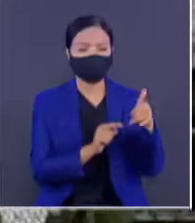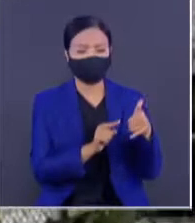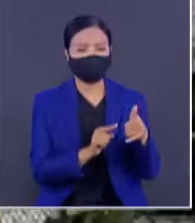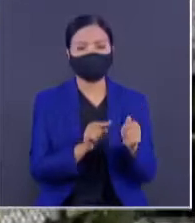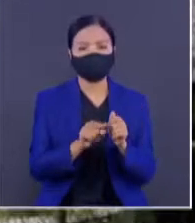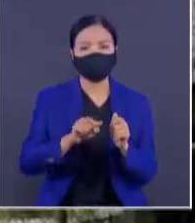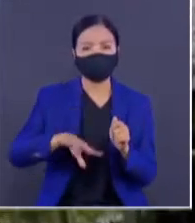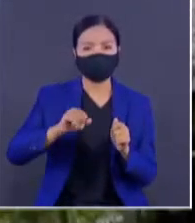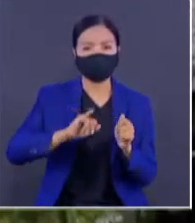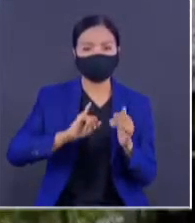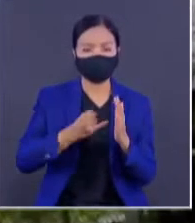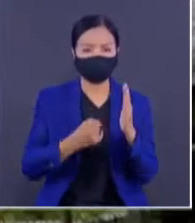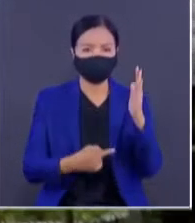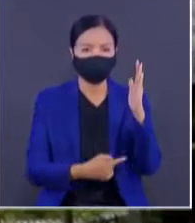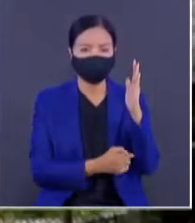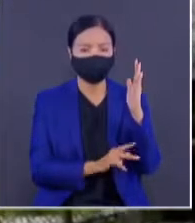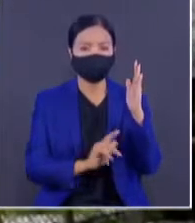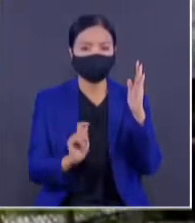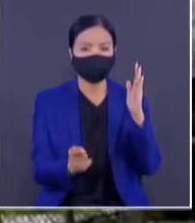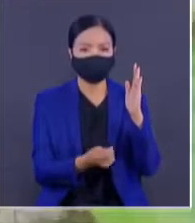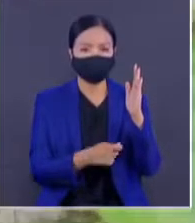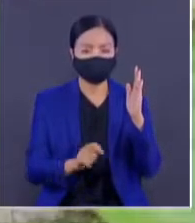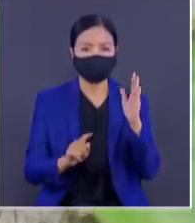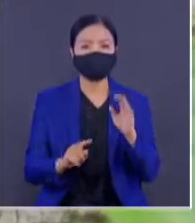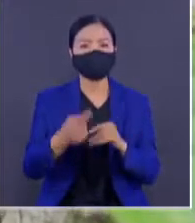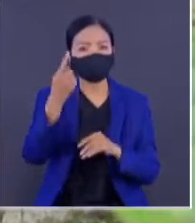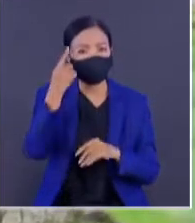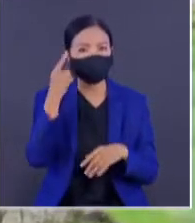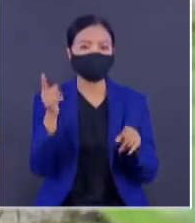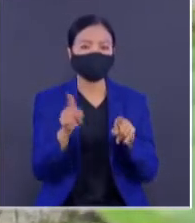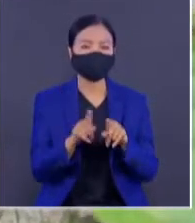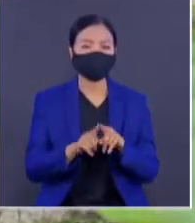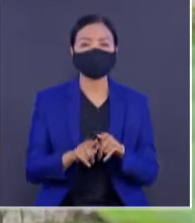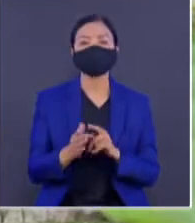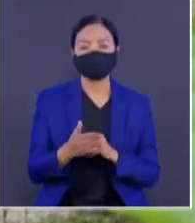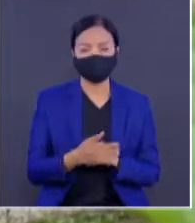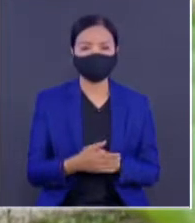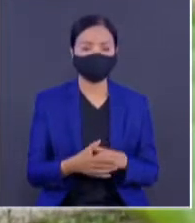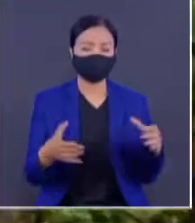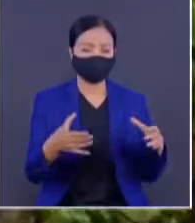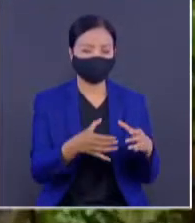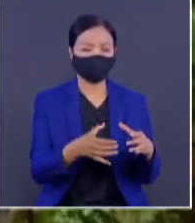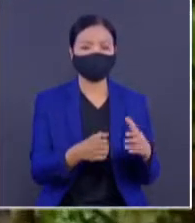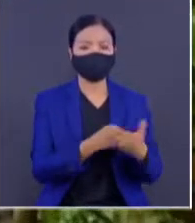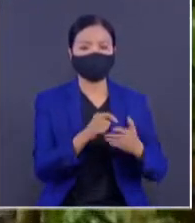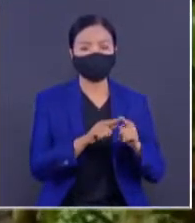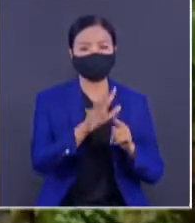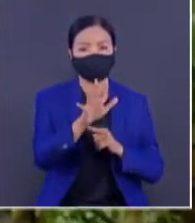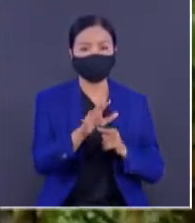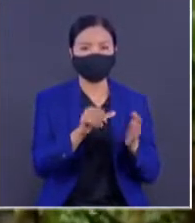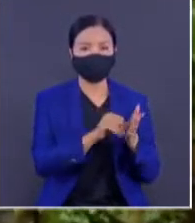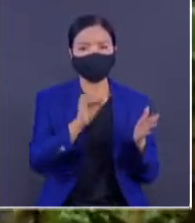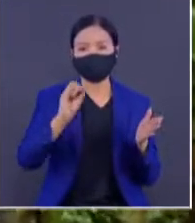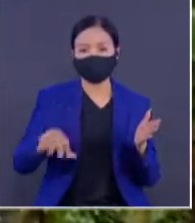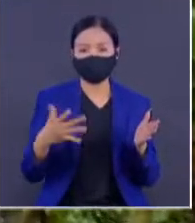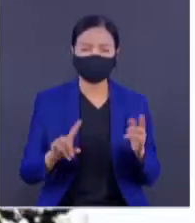บี่แม้ว่าจะเห็นด้วยกับนโยบายเรื่องของการปลดล็อกพืชกระท่อมออกจากบัญชียาเสพติดแต่ก็มีความกังวล